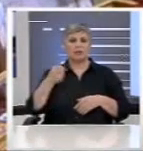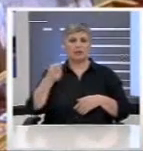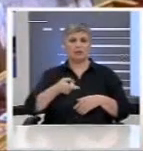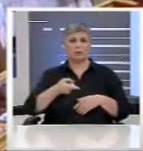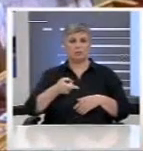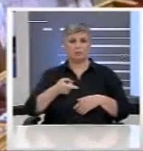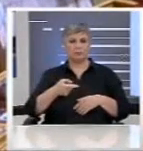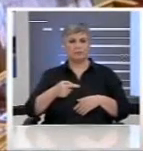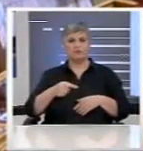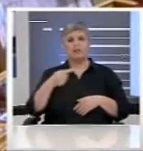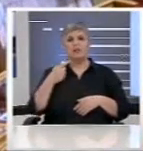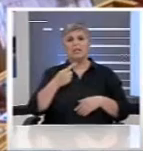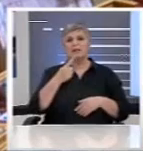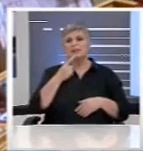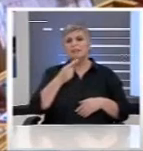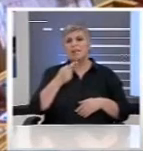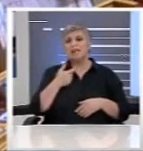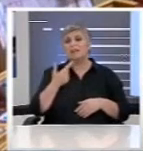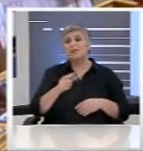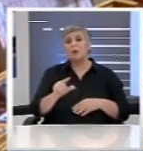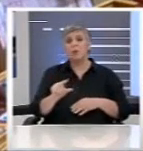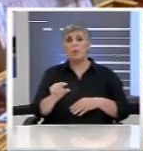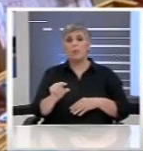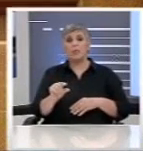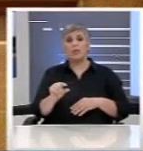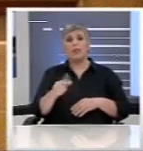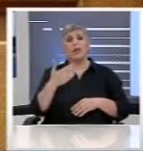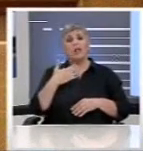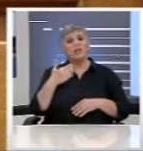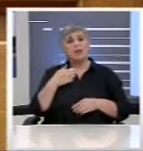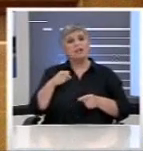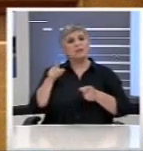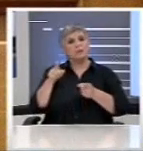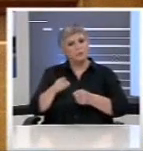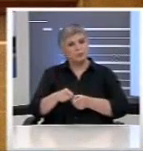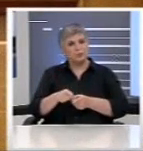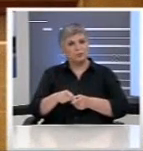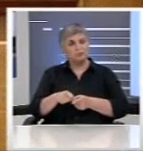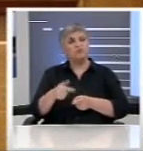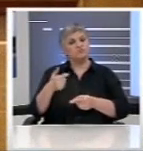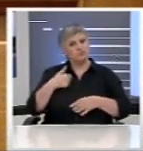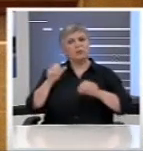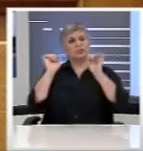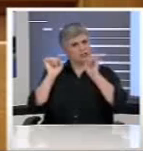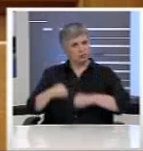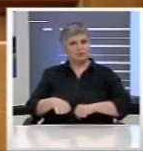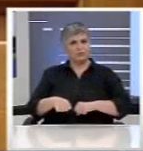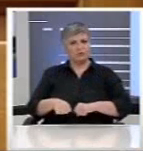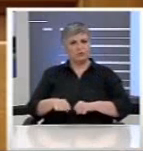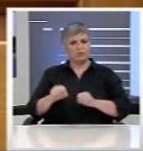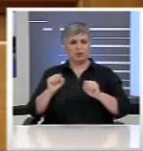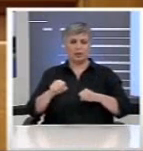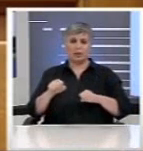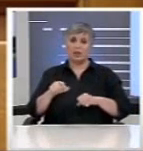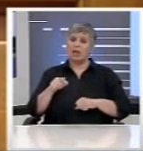Εσείς μπορεί να λέτε ότι αυτό είναι λίγο και να θέλατε περισσότερη μείωση. Και εμείς θα συμφωνήσουμε μαζί σας αυτό. Αν και βεβαίως εσείς